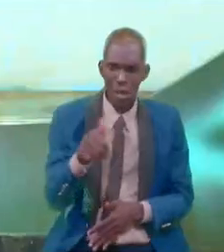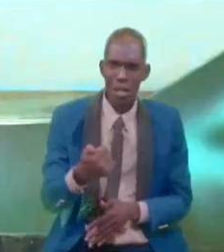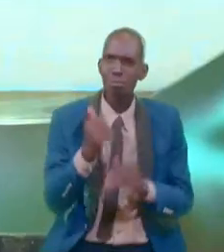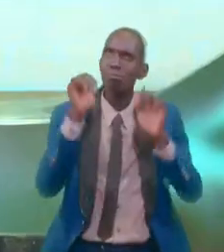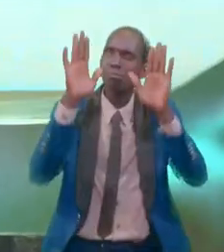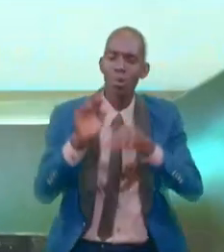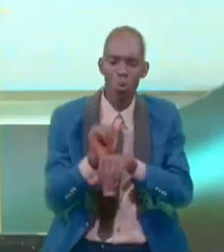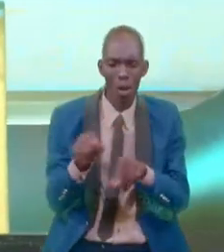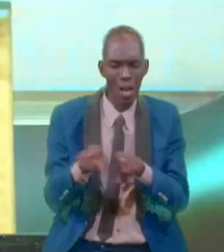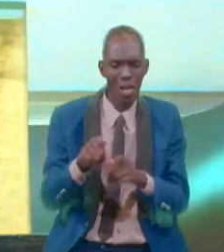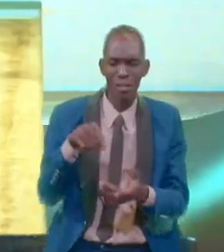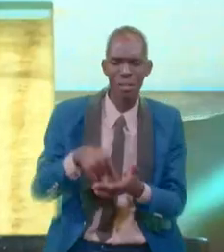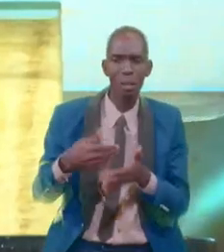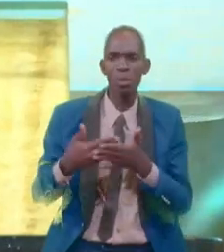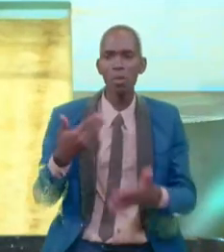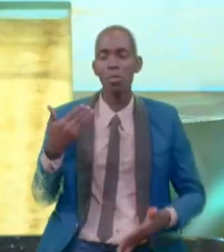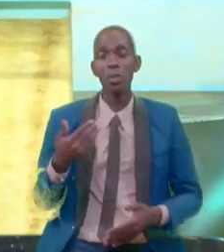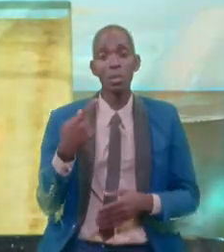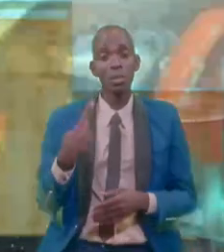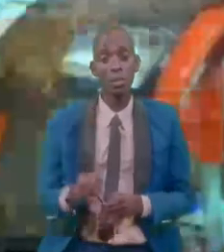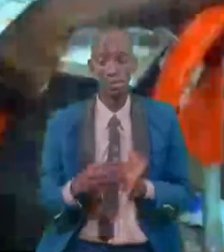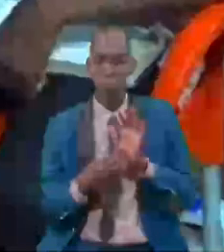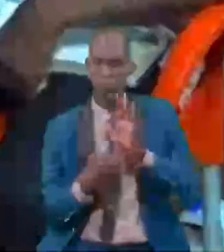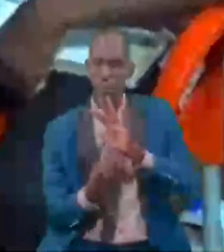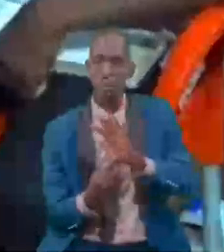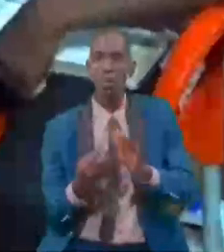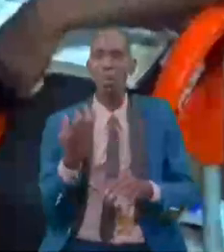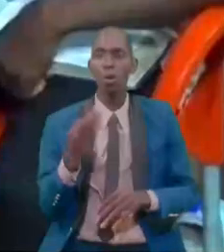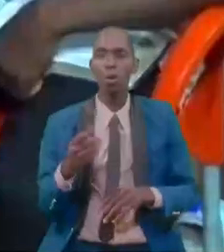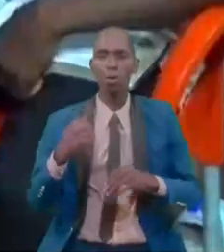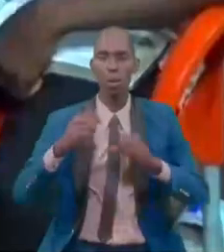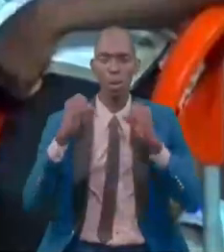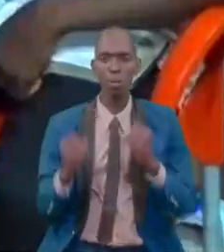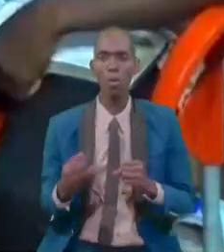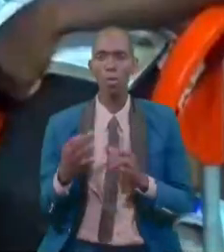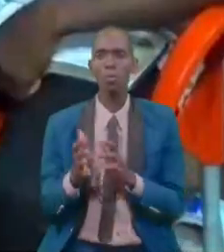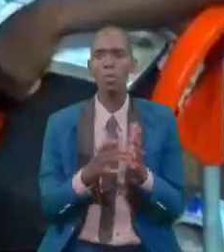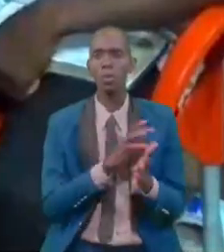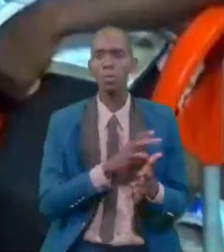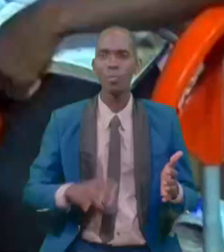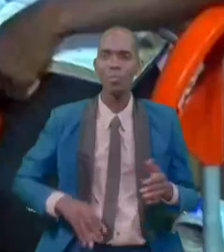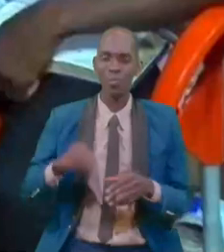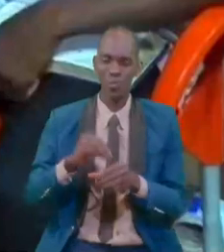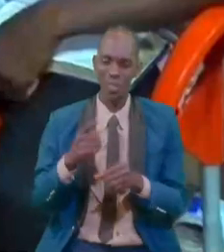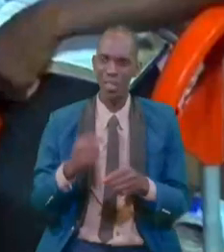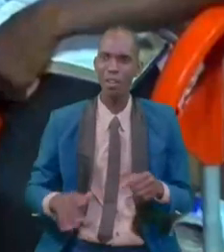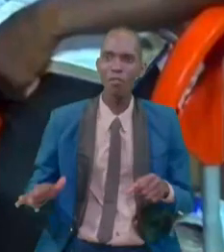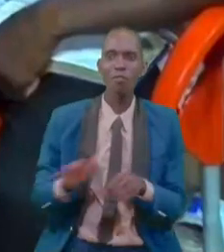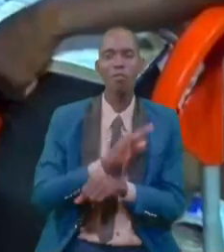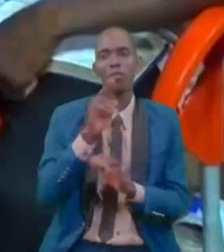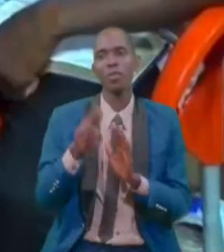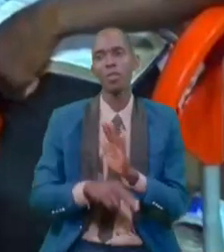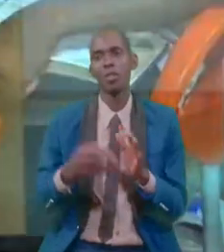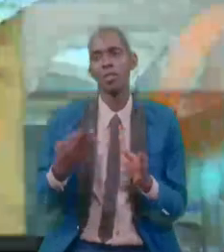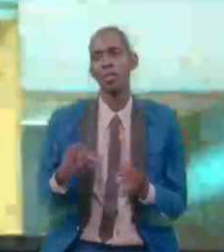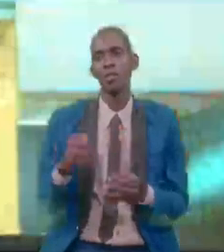La manifestation de la puissance du Seigneur Jésus dans la plénitude de l'Esprit, ils